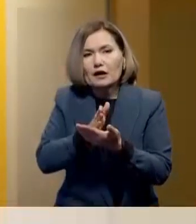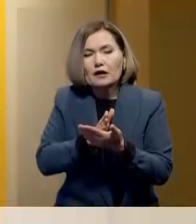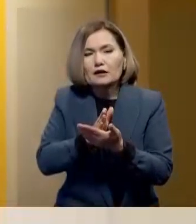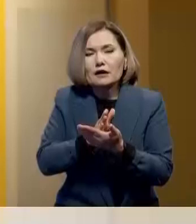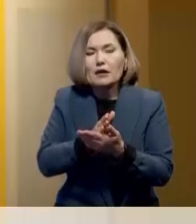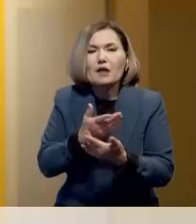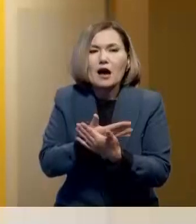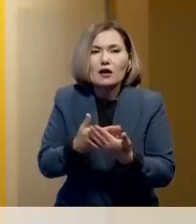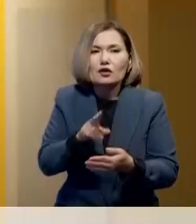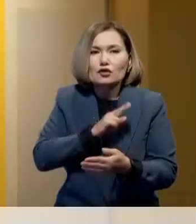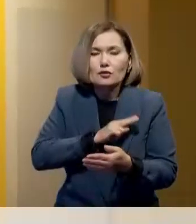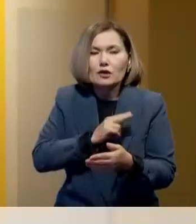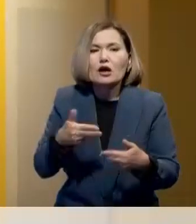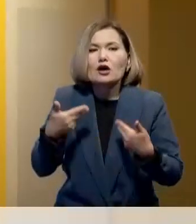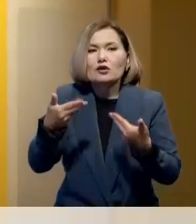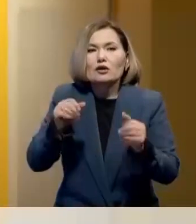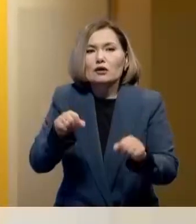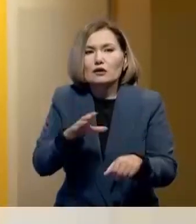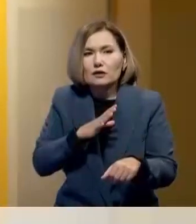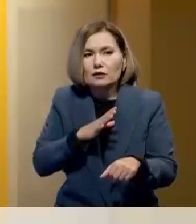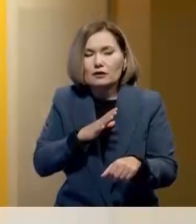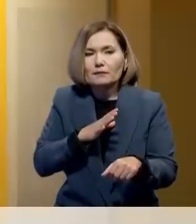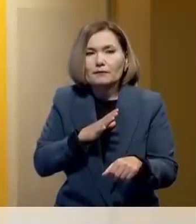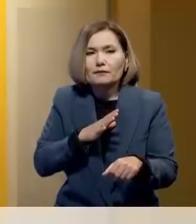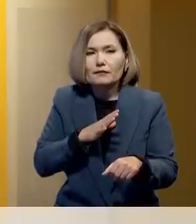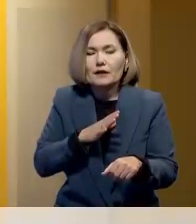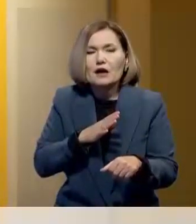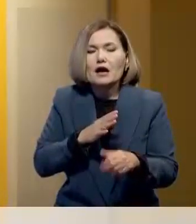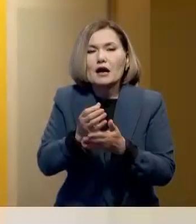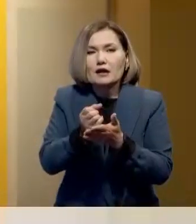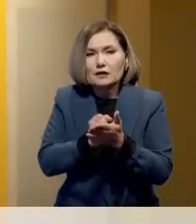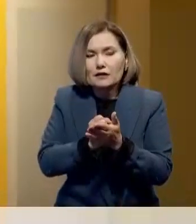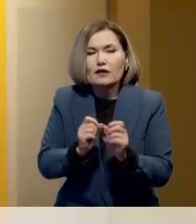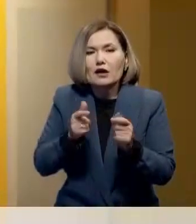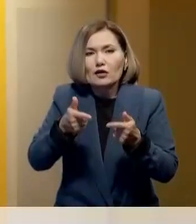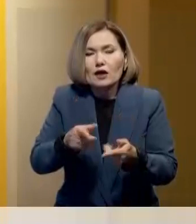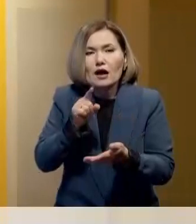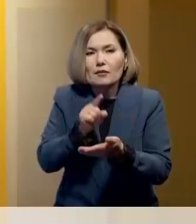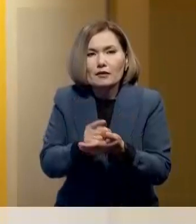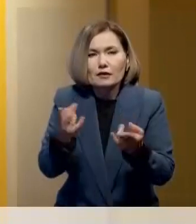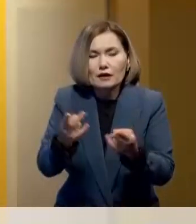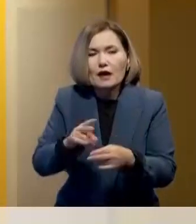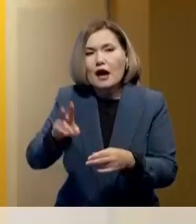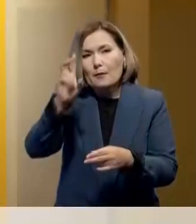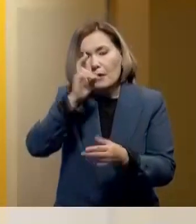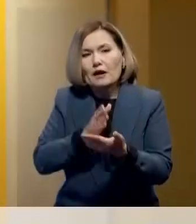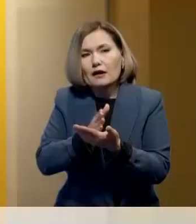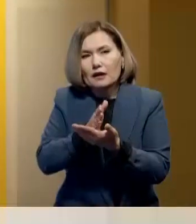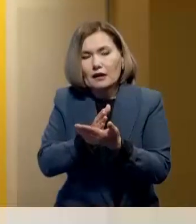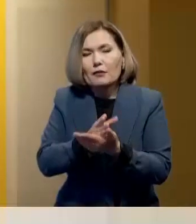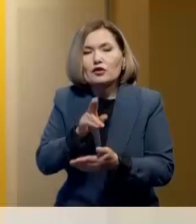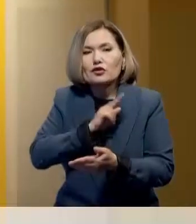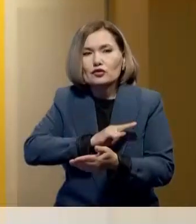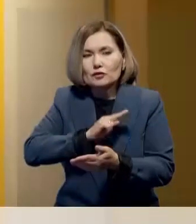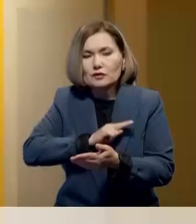қызметтегі әртүрлі лауазымдар ұсынылуы мүмкін. Яғни резервке кіру бұл міндетті түрде мемлекет қызметте бір лауазымды